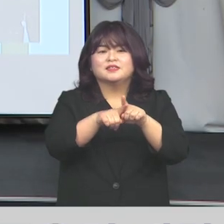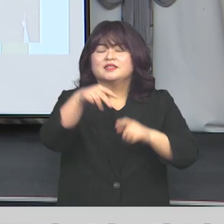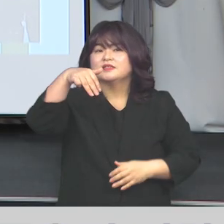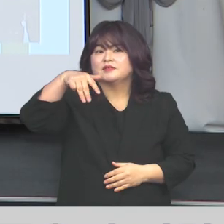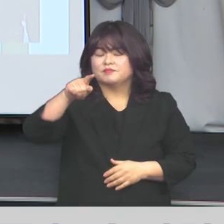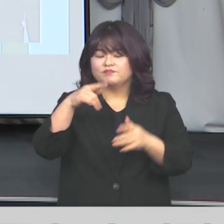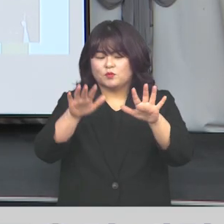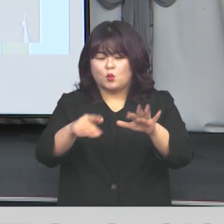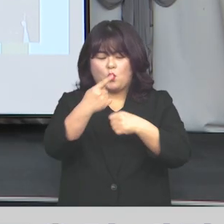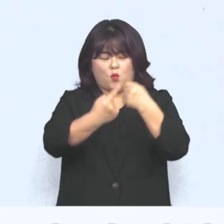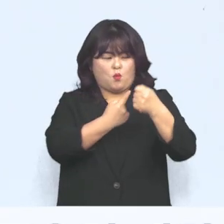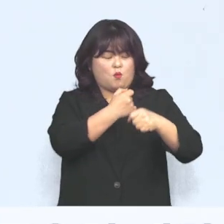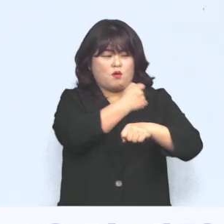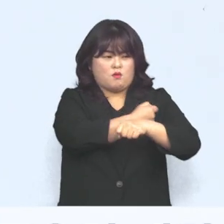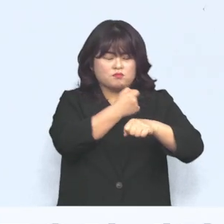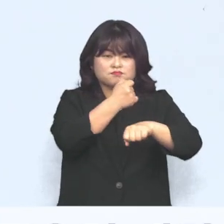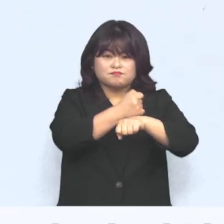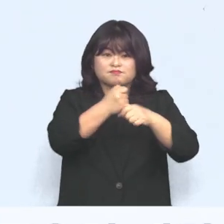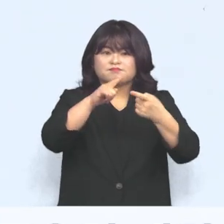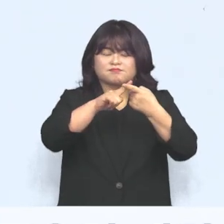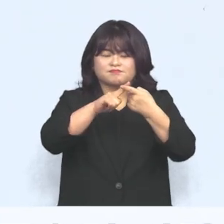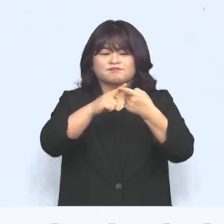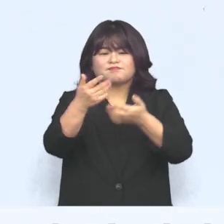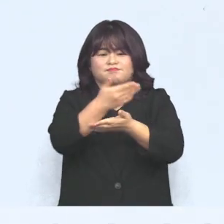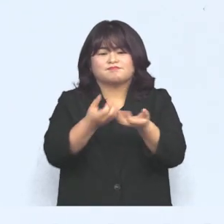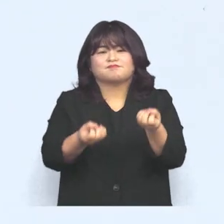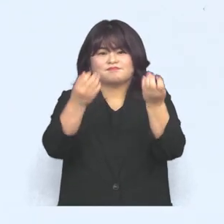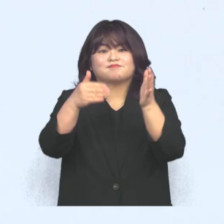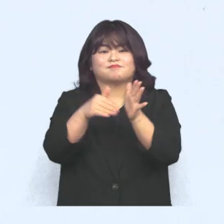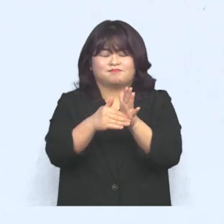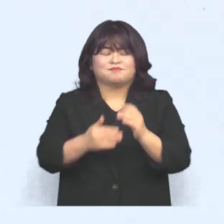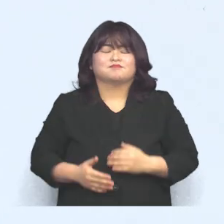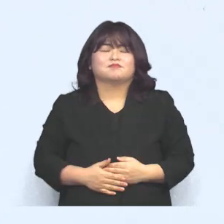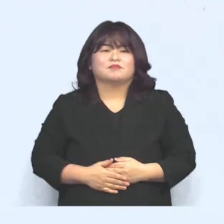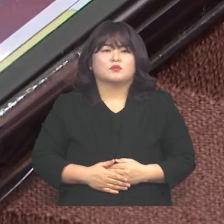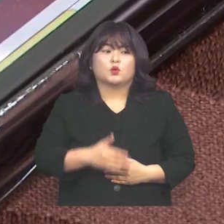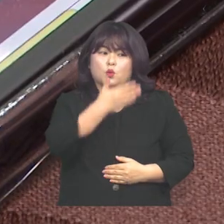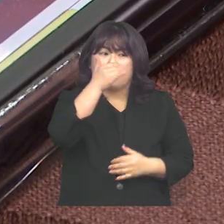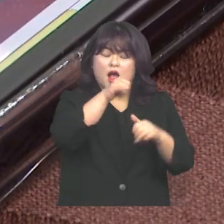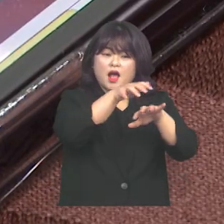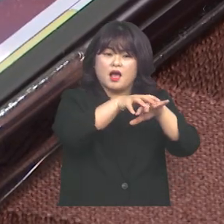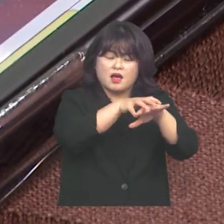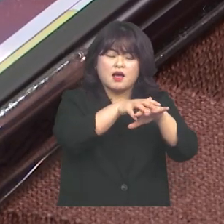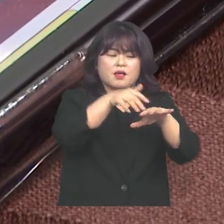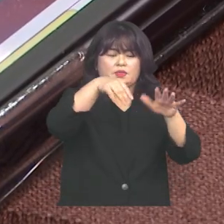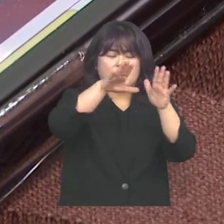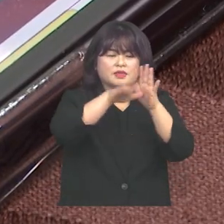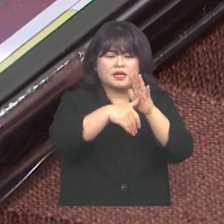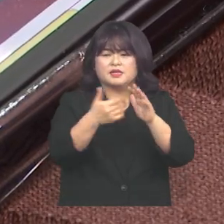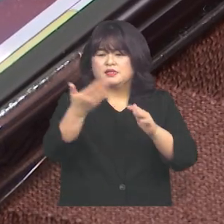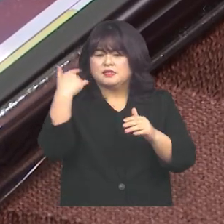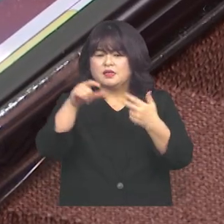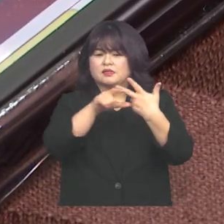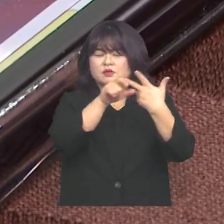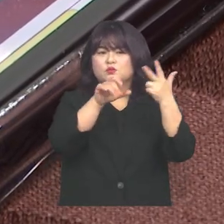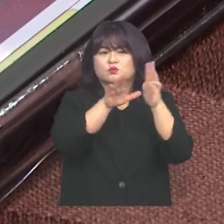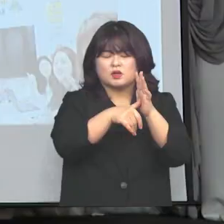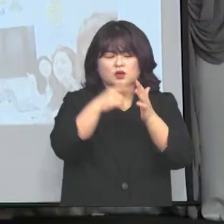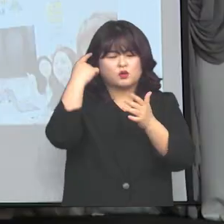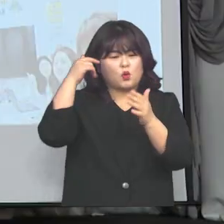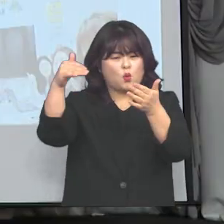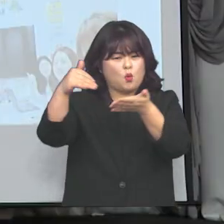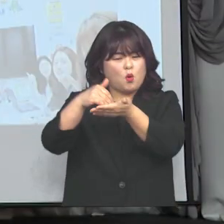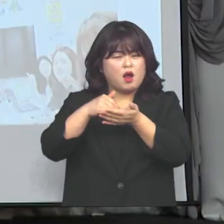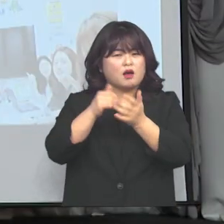올 한 해 활동한 위원들의 성과를 공유했습니다. 제5기 용인 청년정책 네트워크는 지난 7월